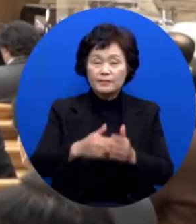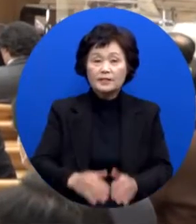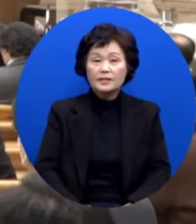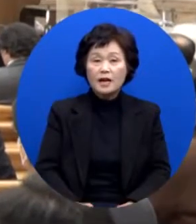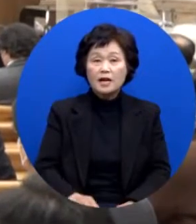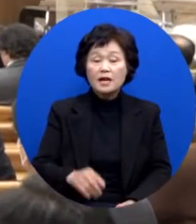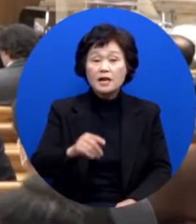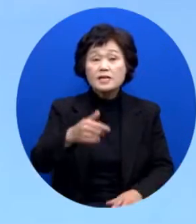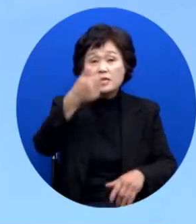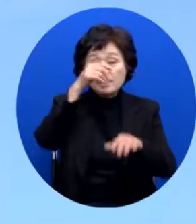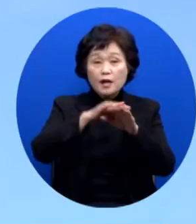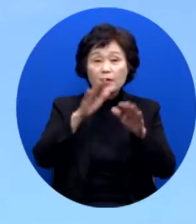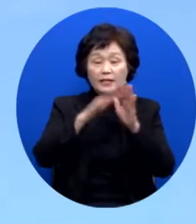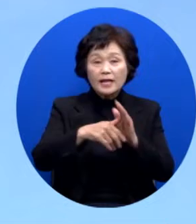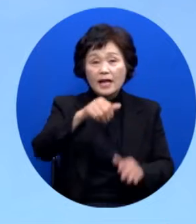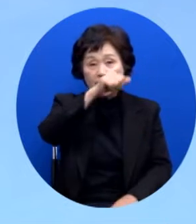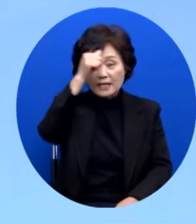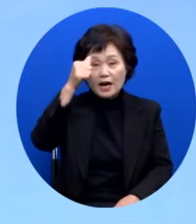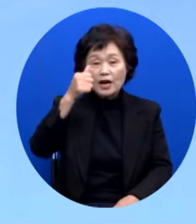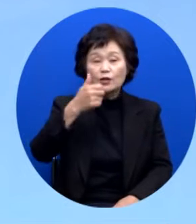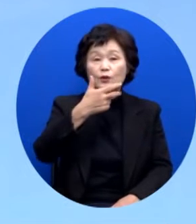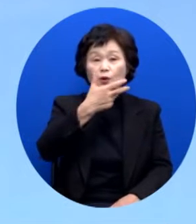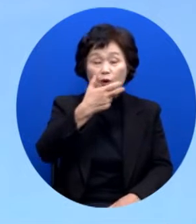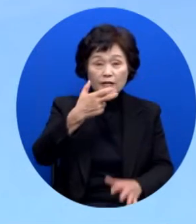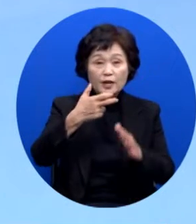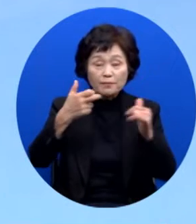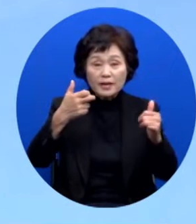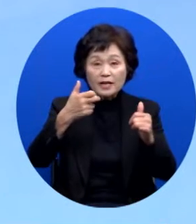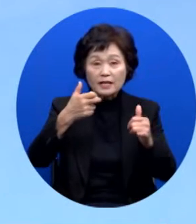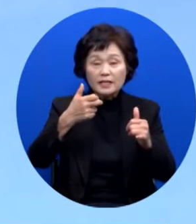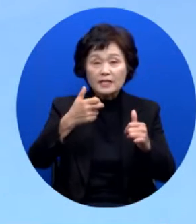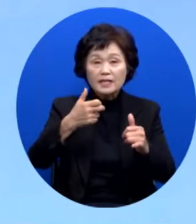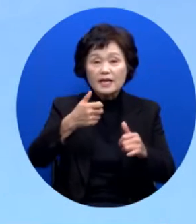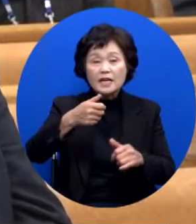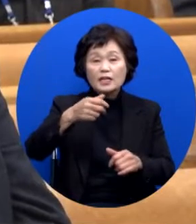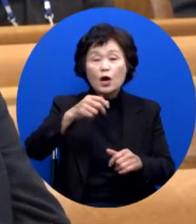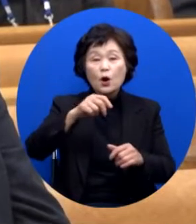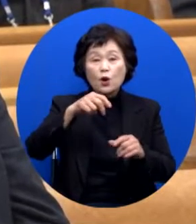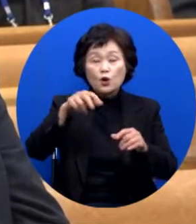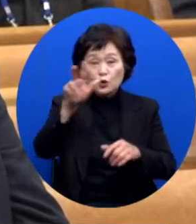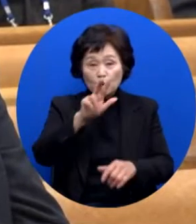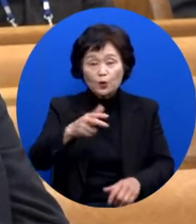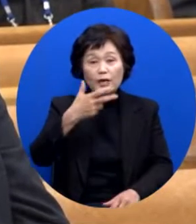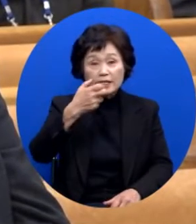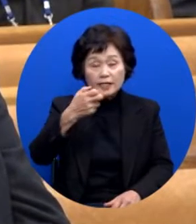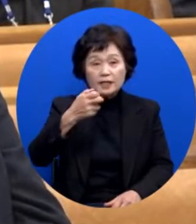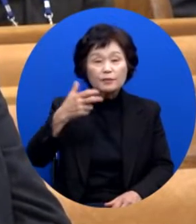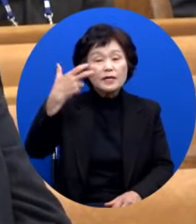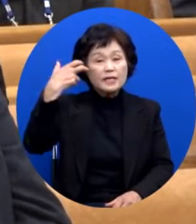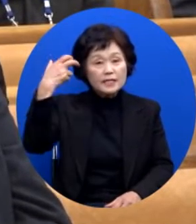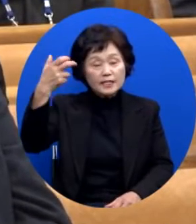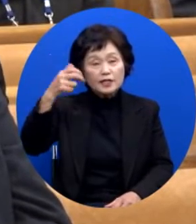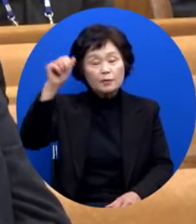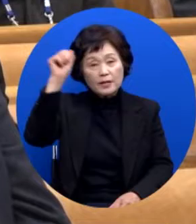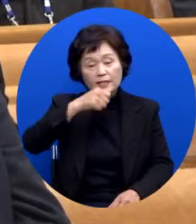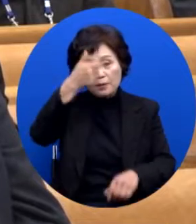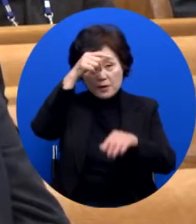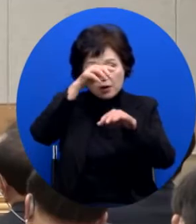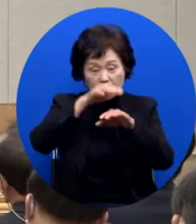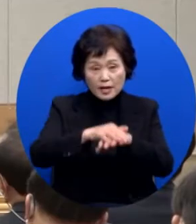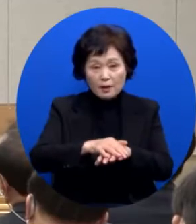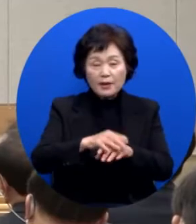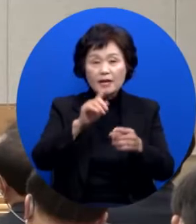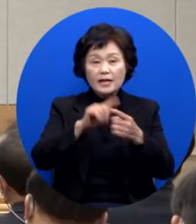인 사회는 장무 이름 명의 예장 고신 총회 제 칠 십 년을 축하하고 71 새벽기도의 시작과 비전을